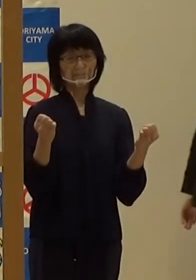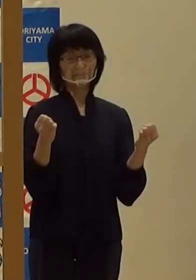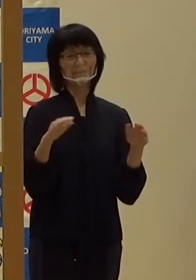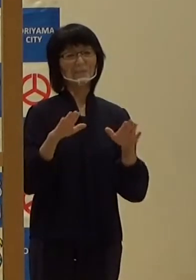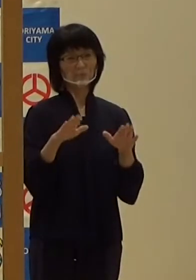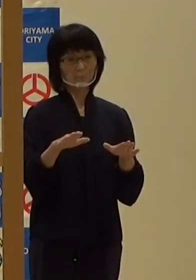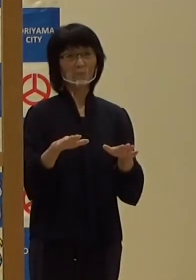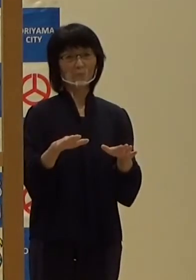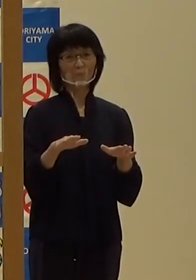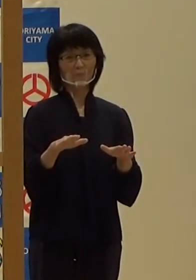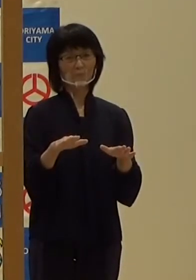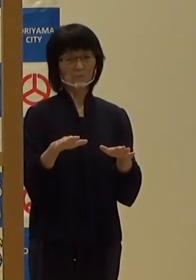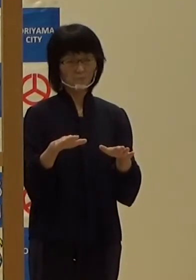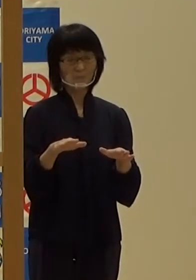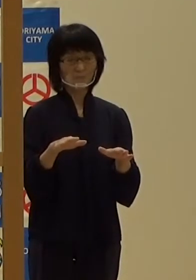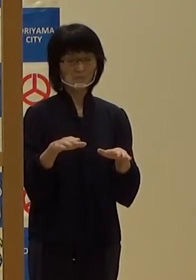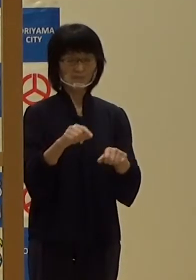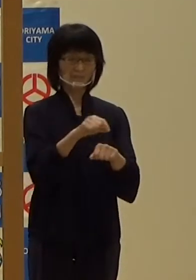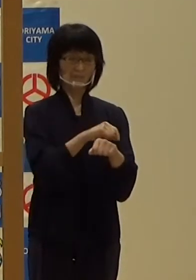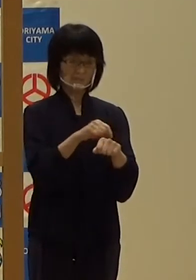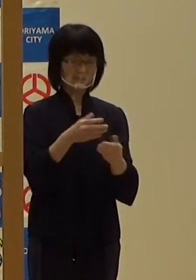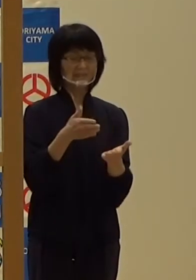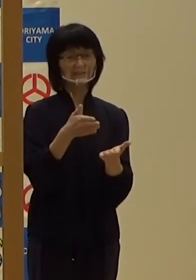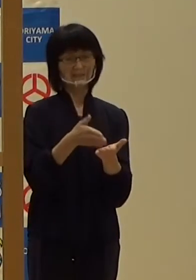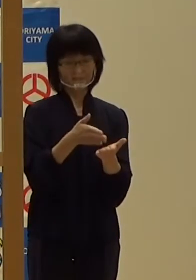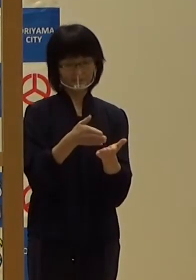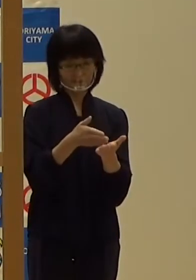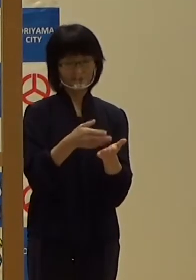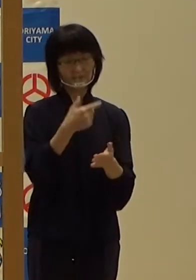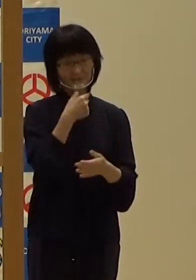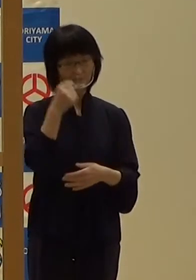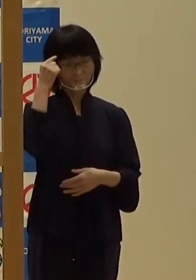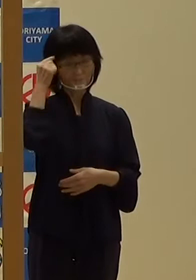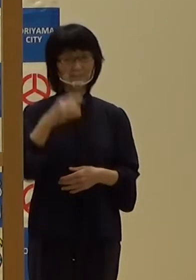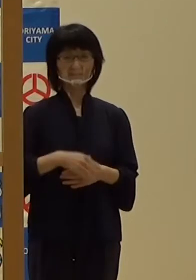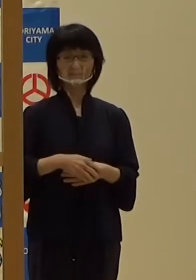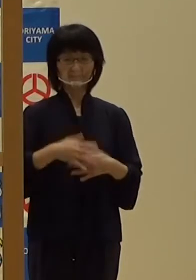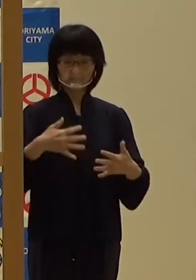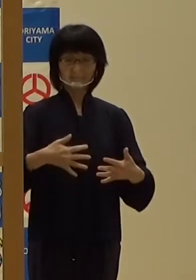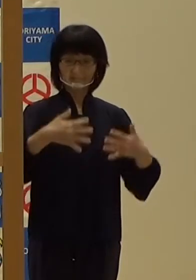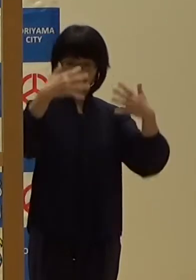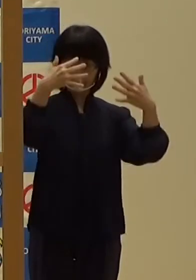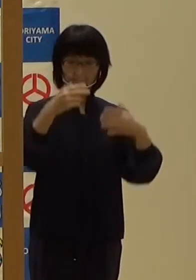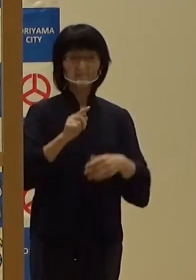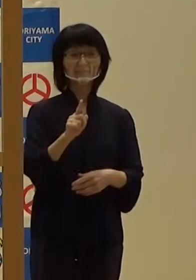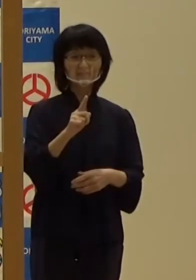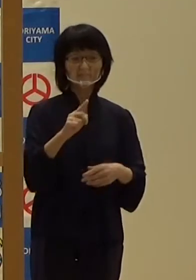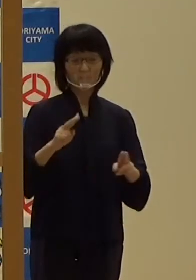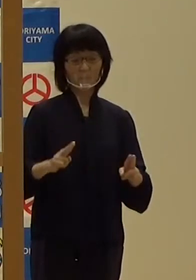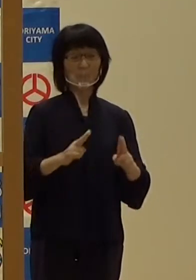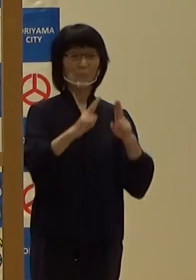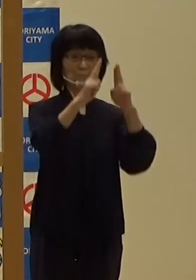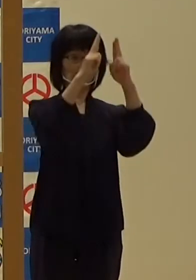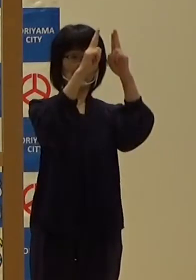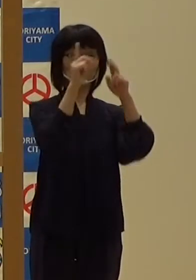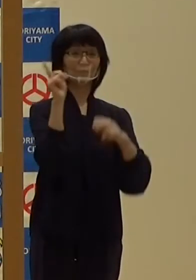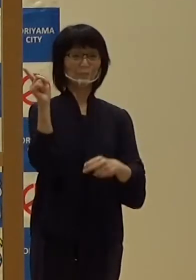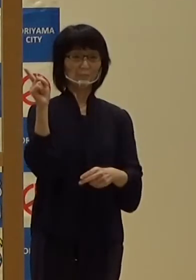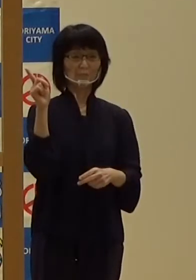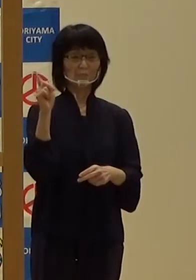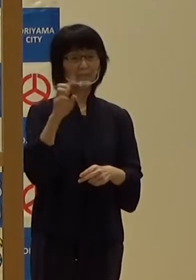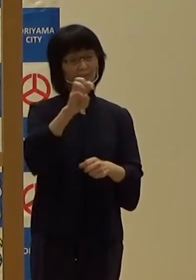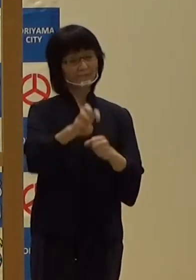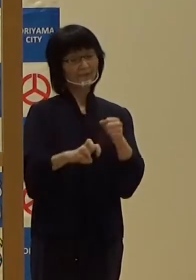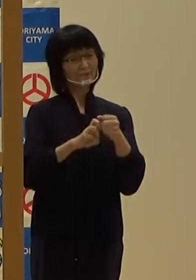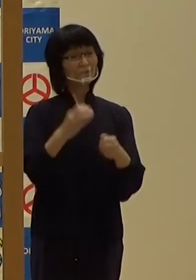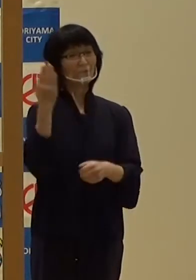今日特にセットさせていただきました。今画面見ていただいております、ポールが立っておりますが、これはちょうど30